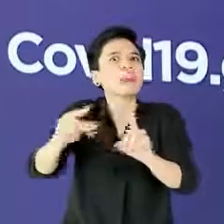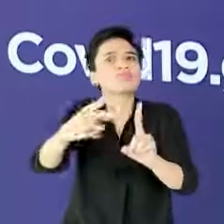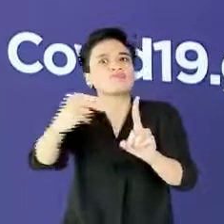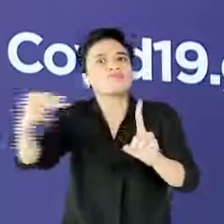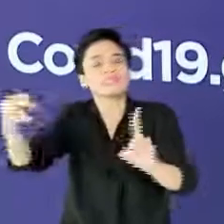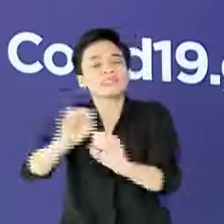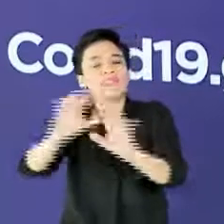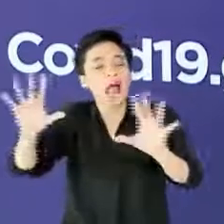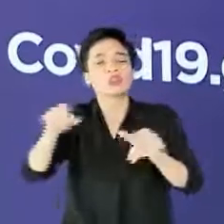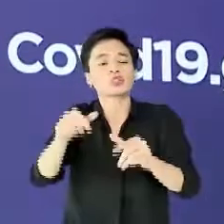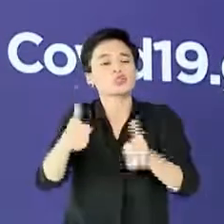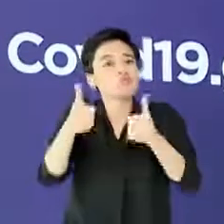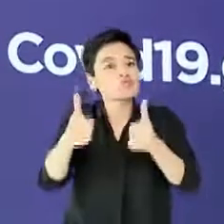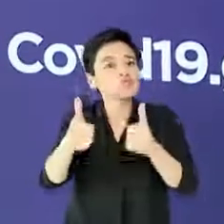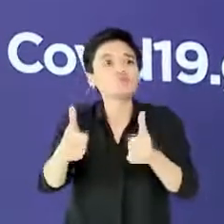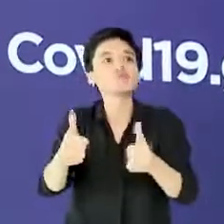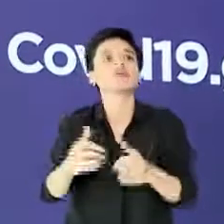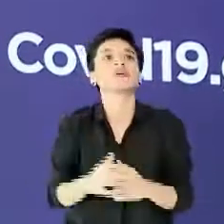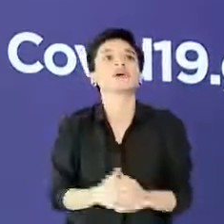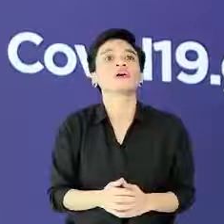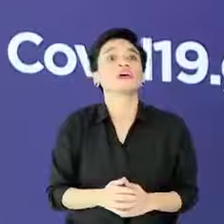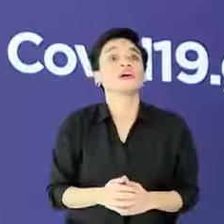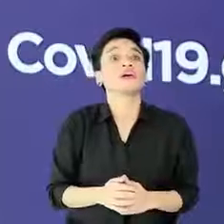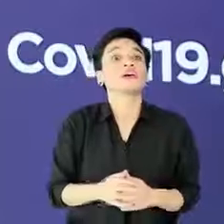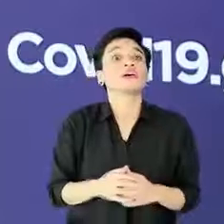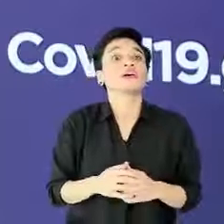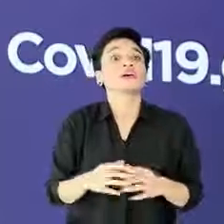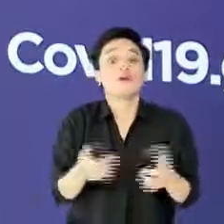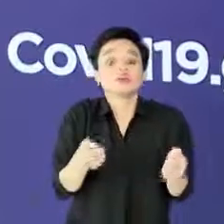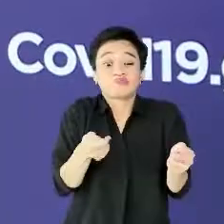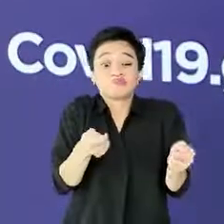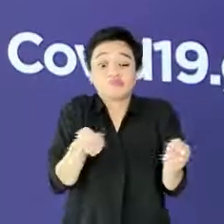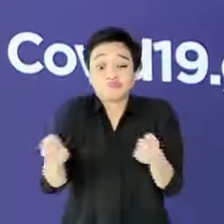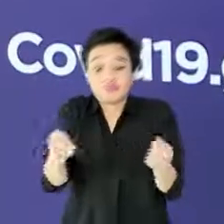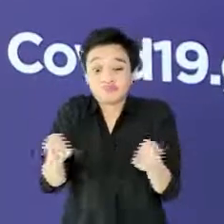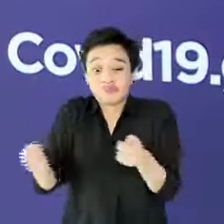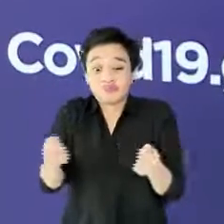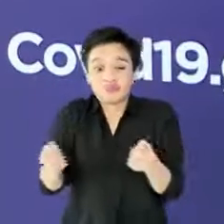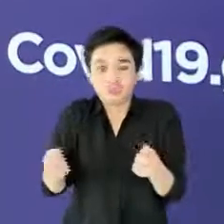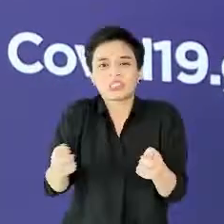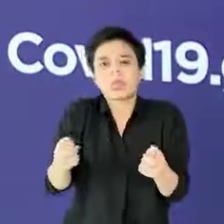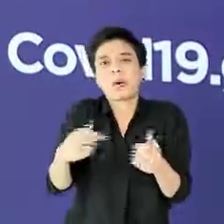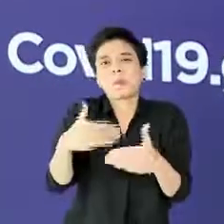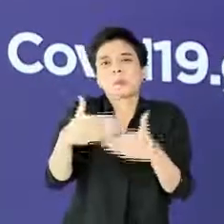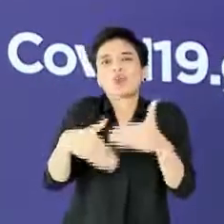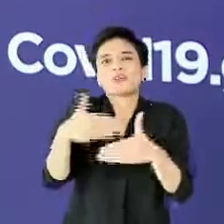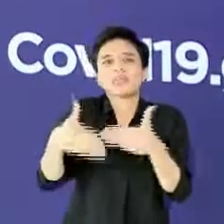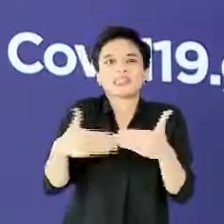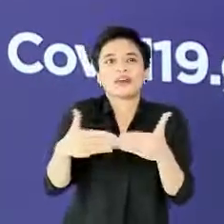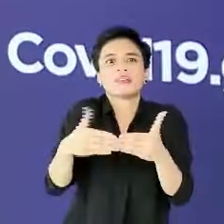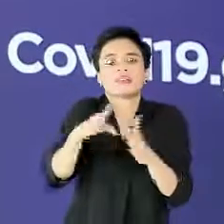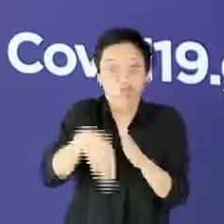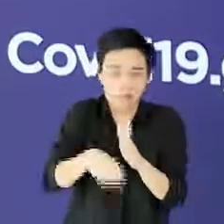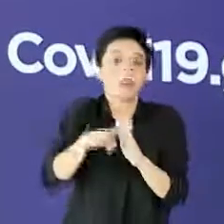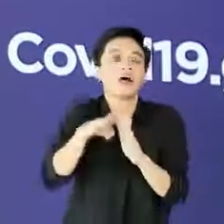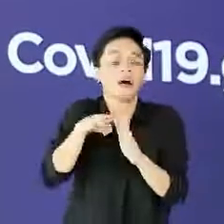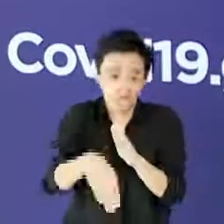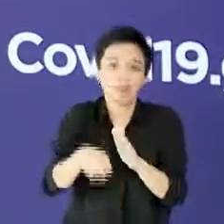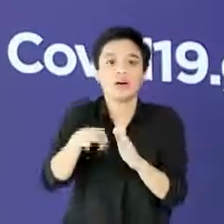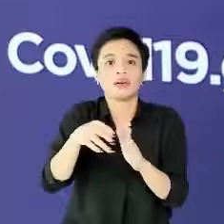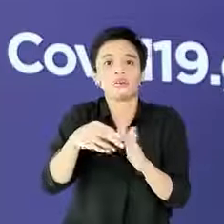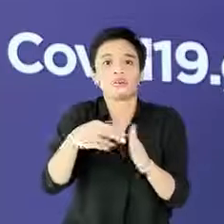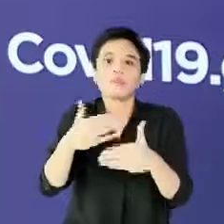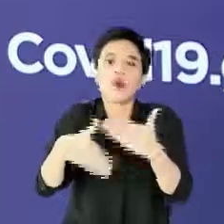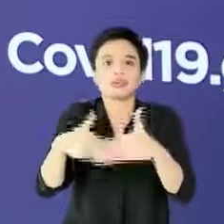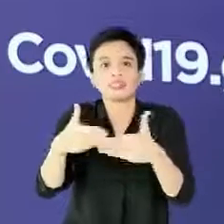tiba-tiba terkendali dia harus melalui proses yang kadang-kadang panjang dan menyakitkan tetapi itu memang harus kita